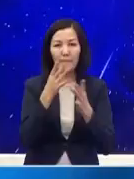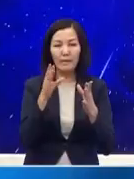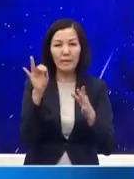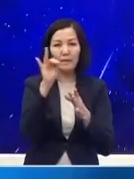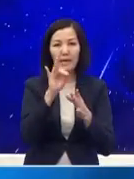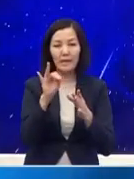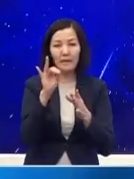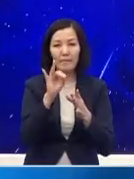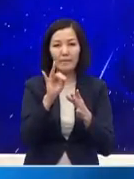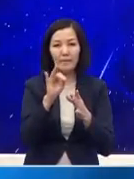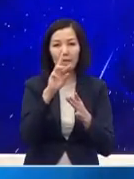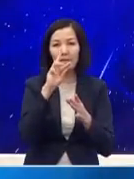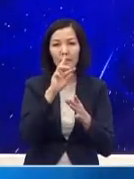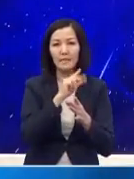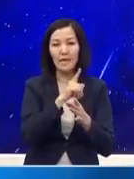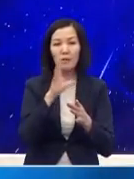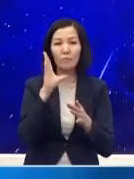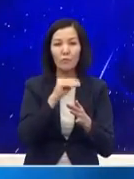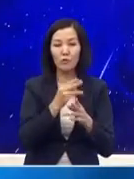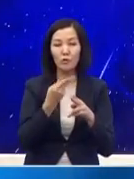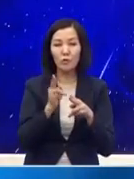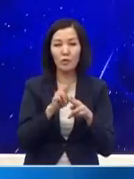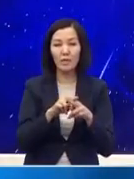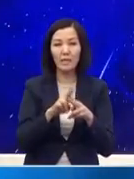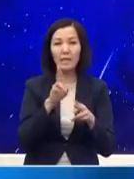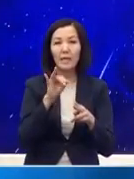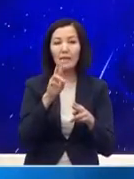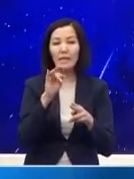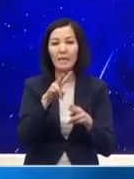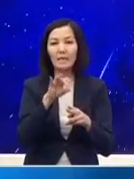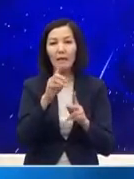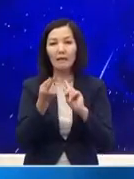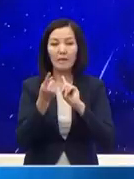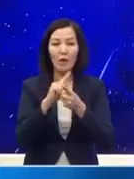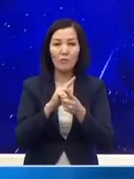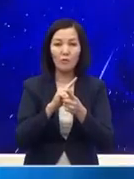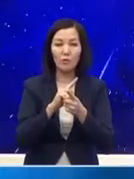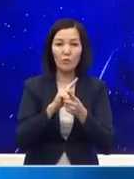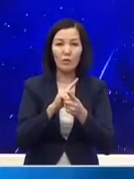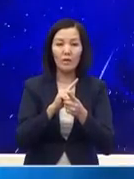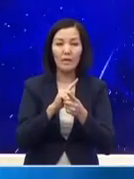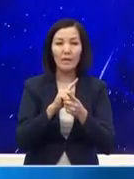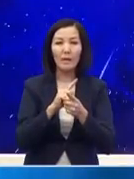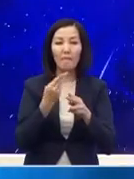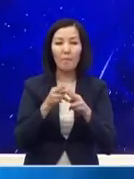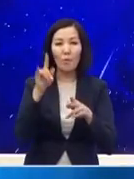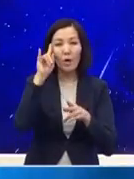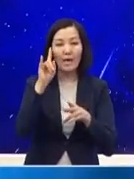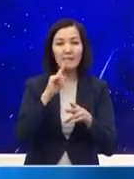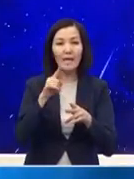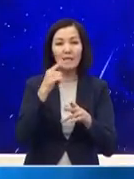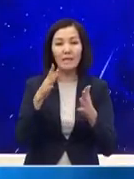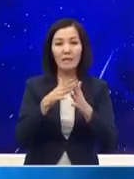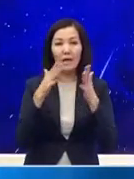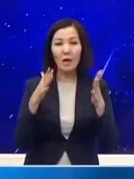тарихи болмысымызға зиян келтіруі мүмкін. Мәселе кириллицадан латын әліппиіне аударуда емес. Бұл қазақ тілінің